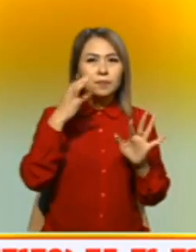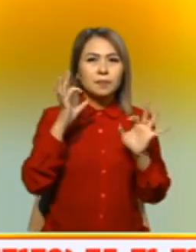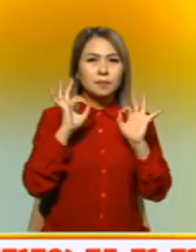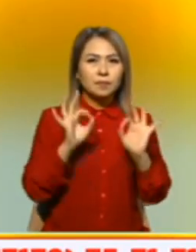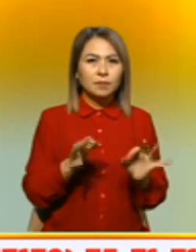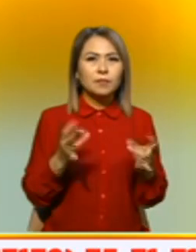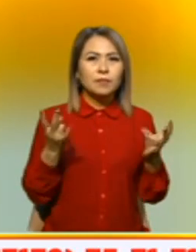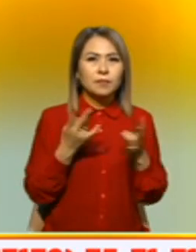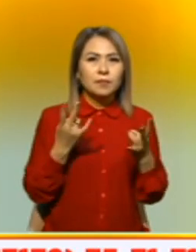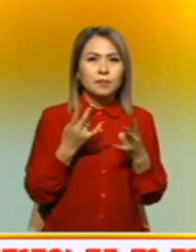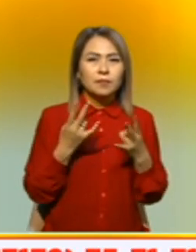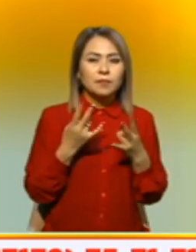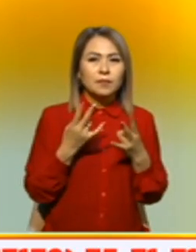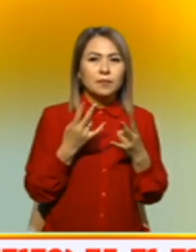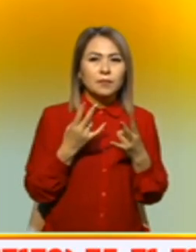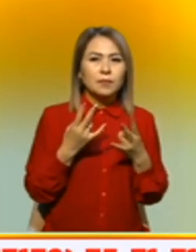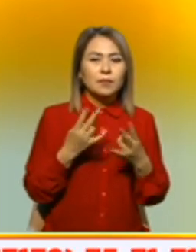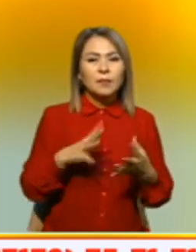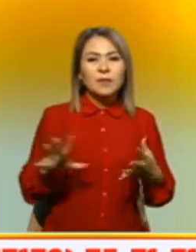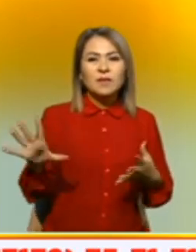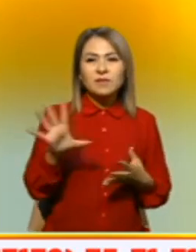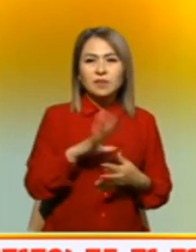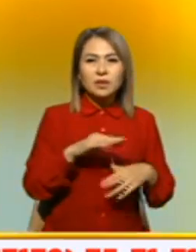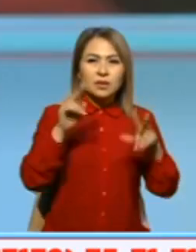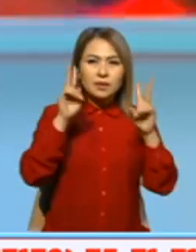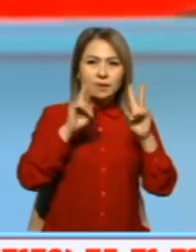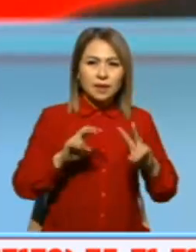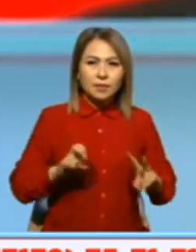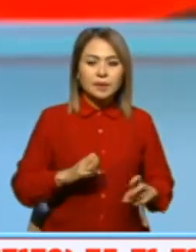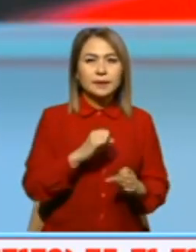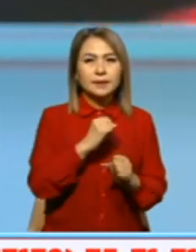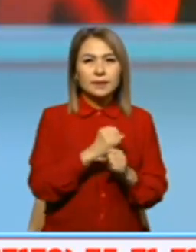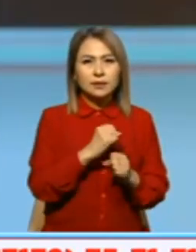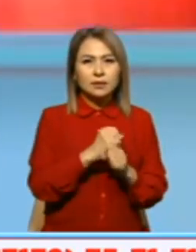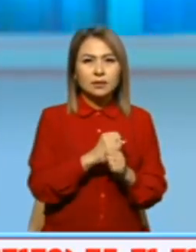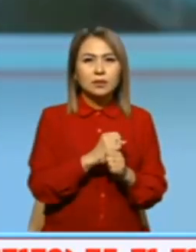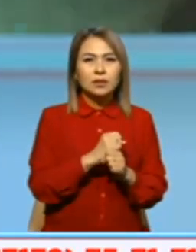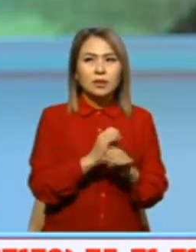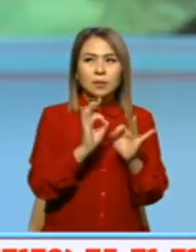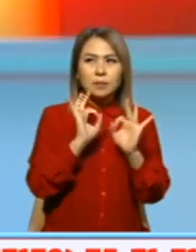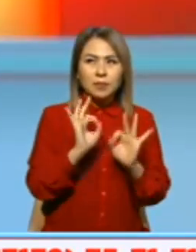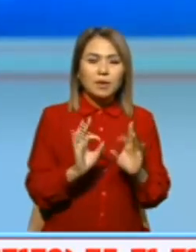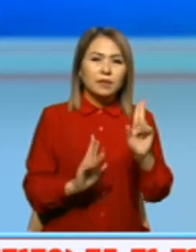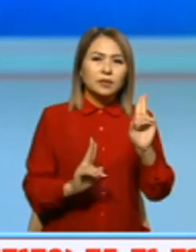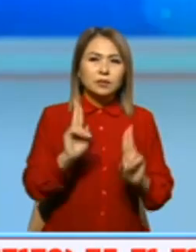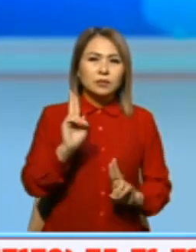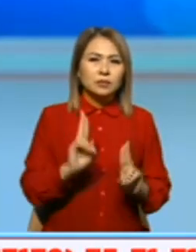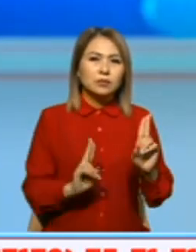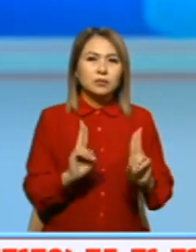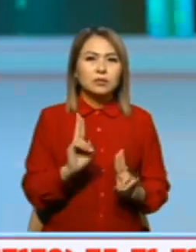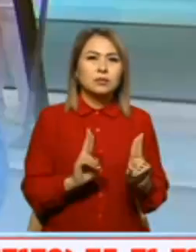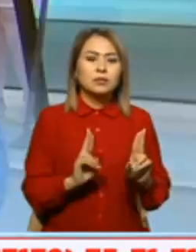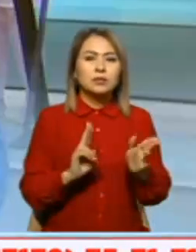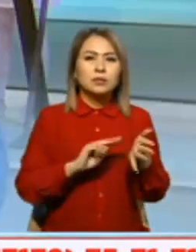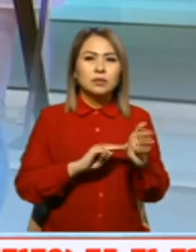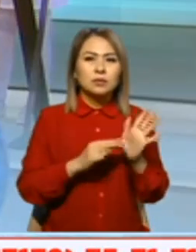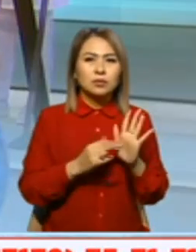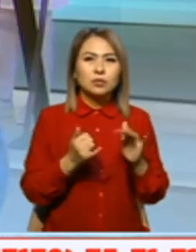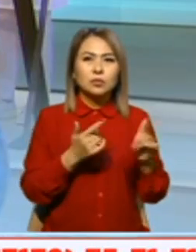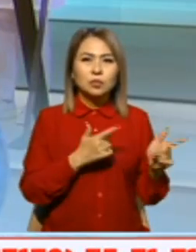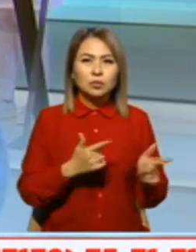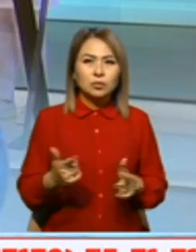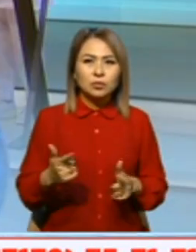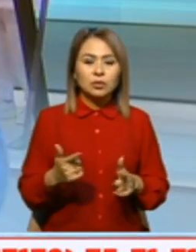үнемі айтқаннан кейін кәдімгідей барлық сараптамалардан өтіп барлығын жақсы нәтижемен дайындалып жатыр. Қазір енді